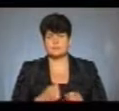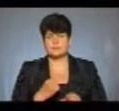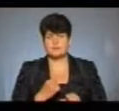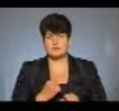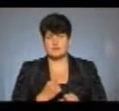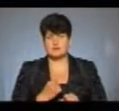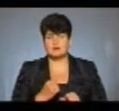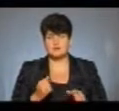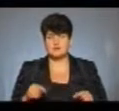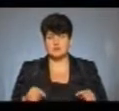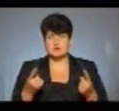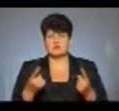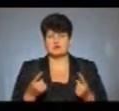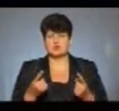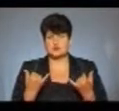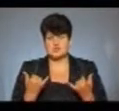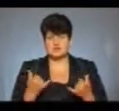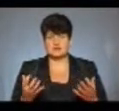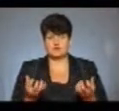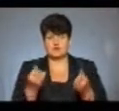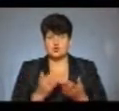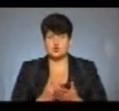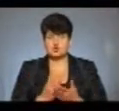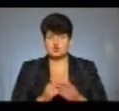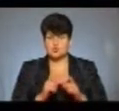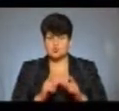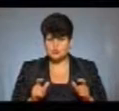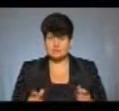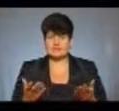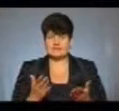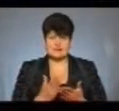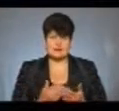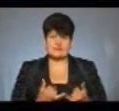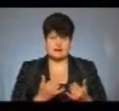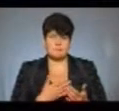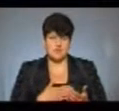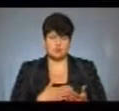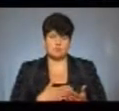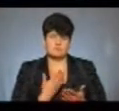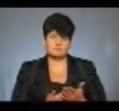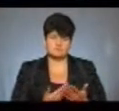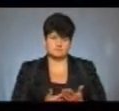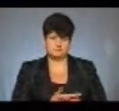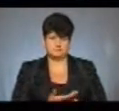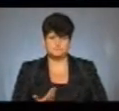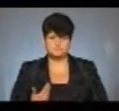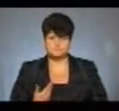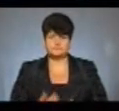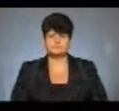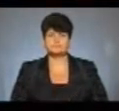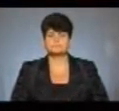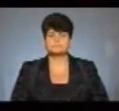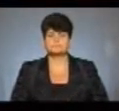сучасної пожежно-рятувальної служби, які і на сьогоднішній день є для багатьох з нас наставниками. Соломія Струс,